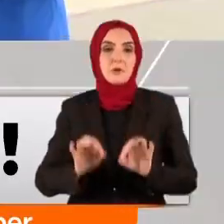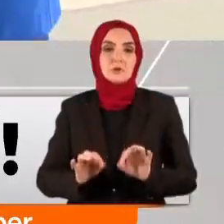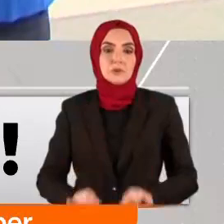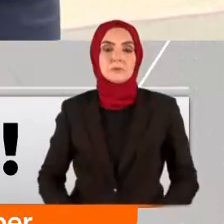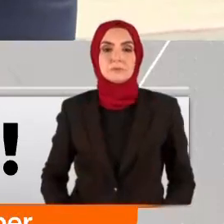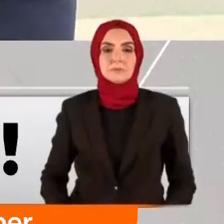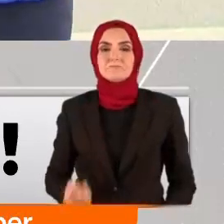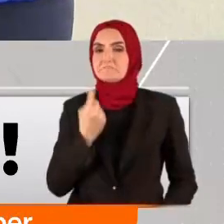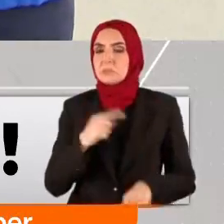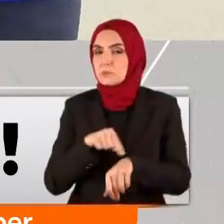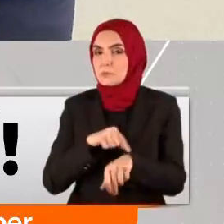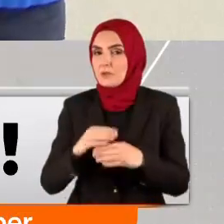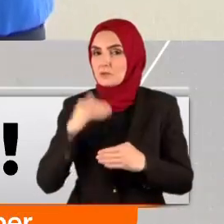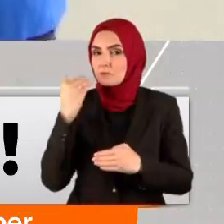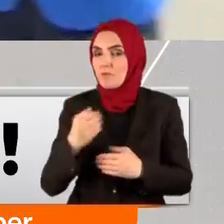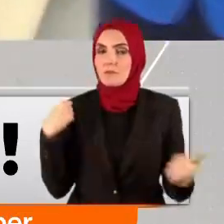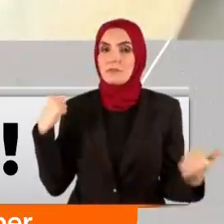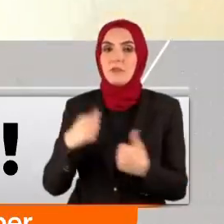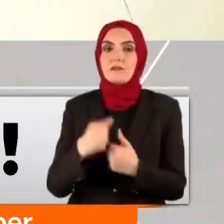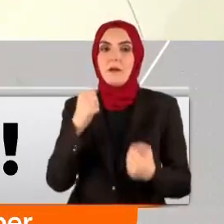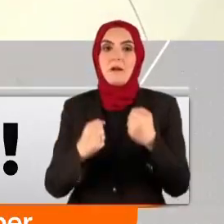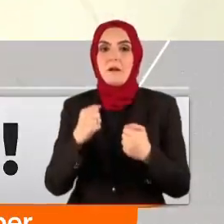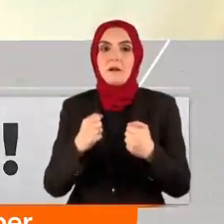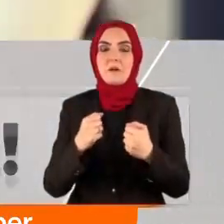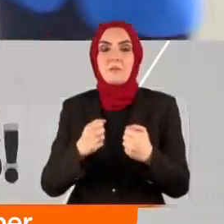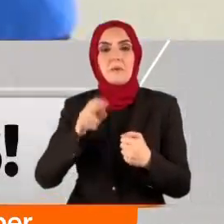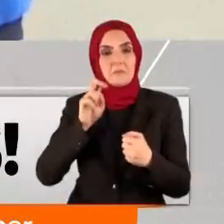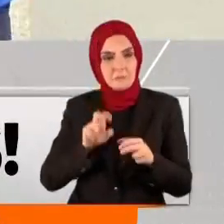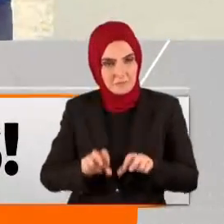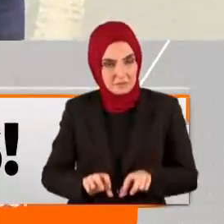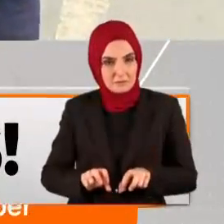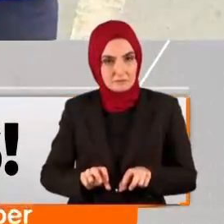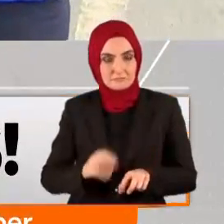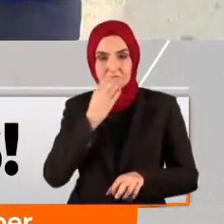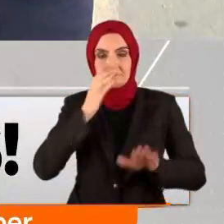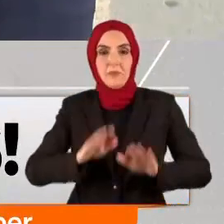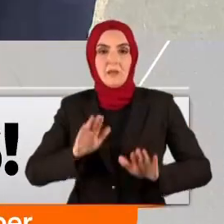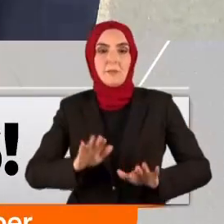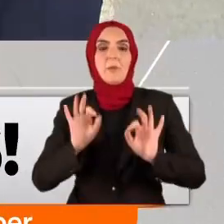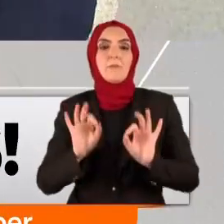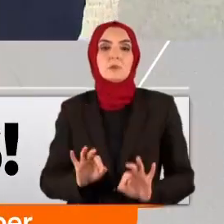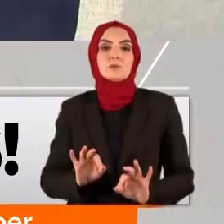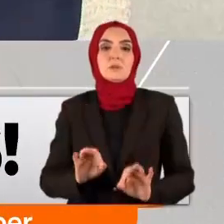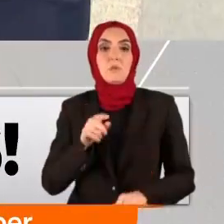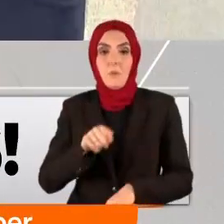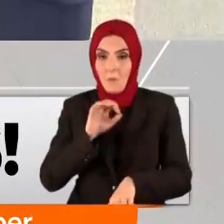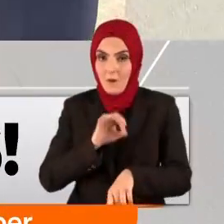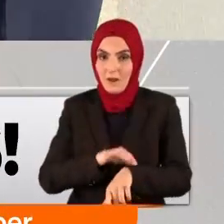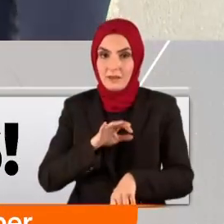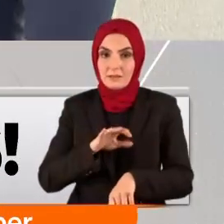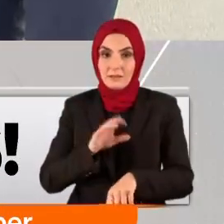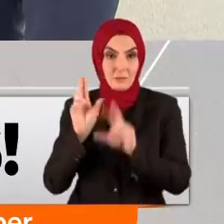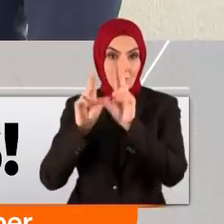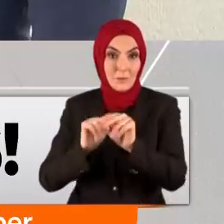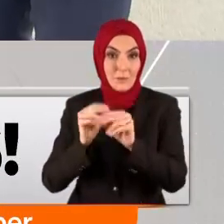Ve bir süre sonra tekrar araca bindi ve beklemeye başladı. O esnada kalacakları apartın sahibi